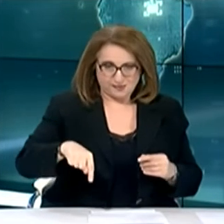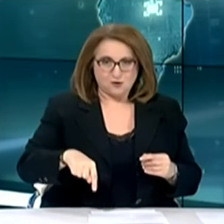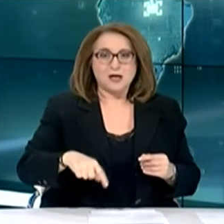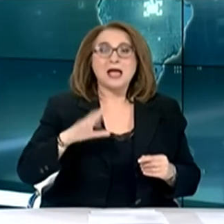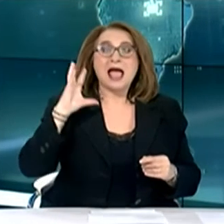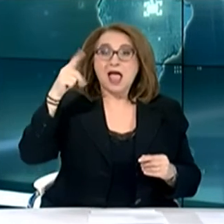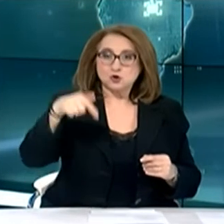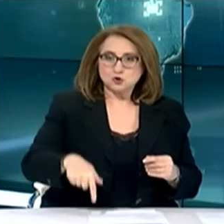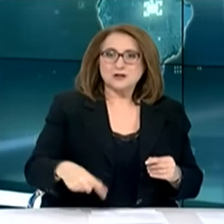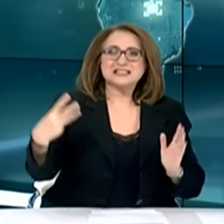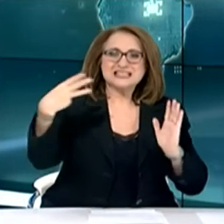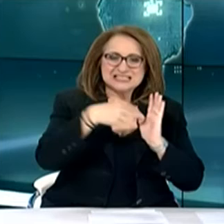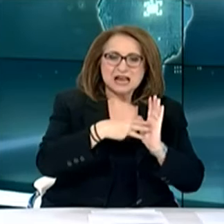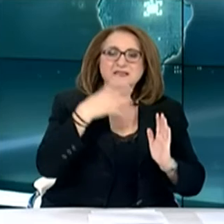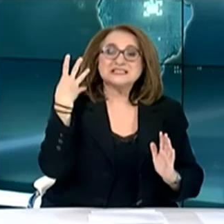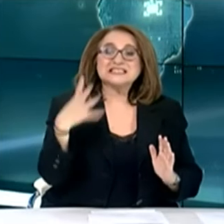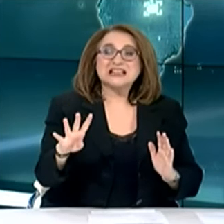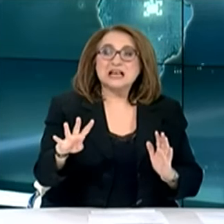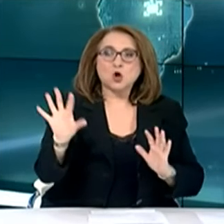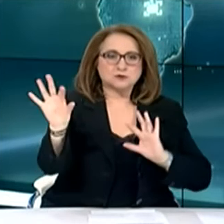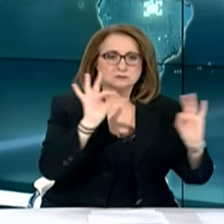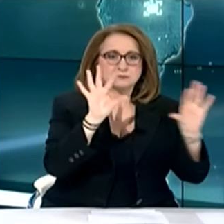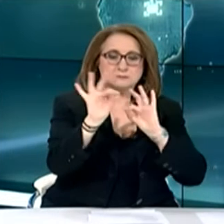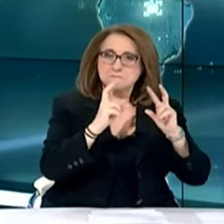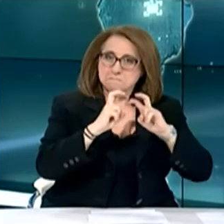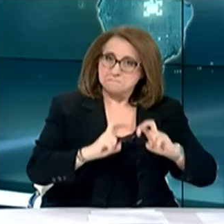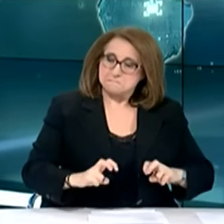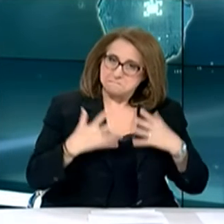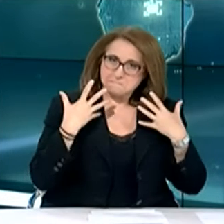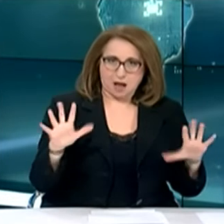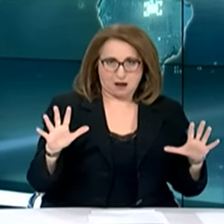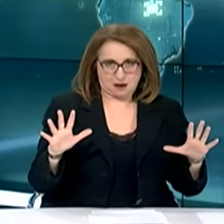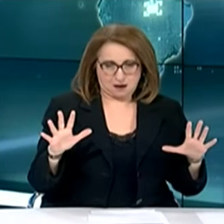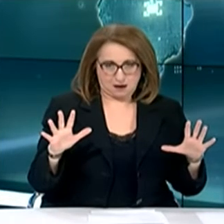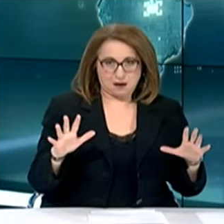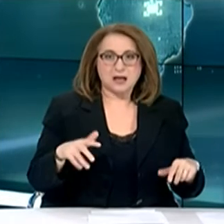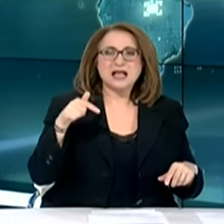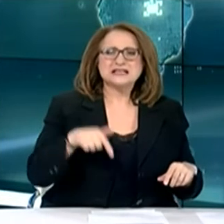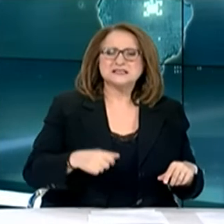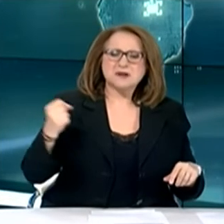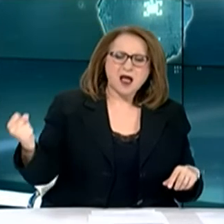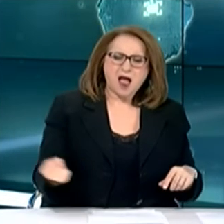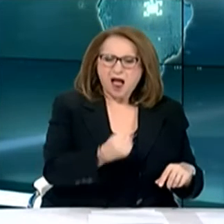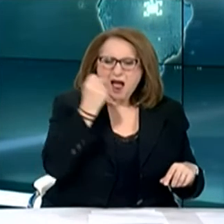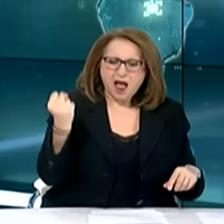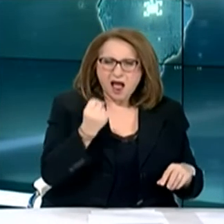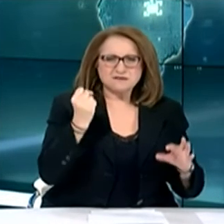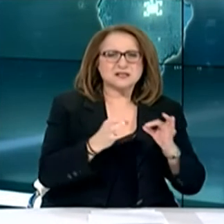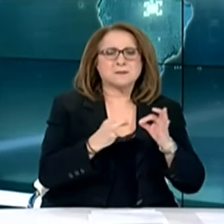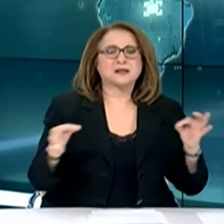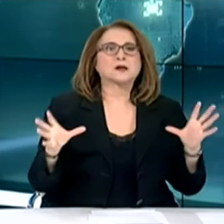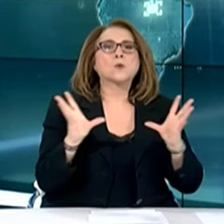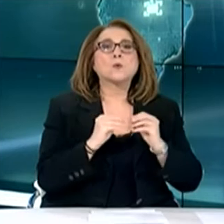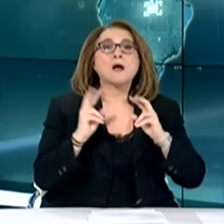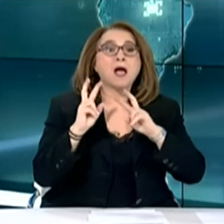τώρα 3.400 δείγματα. Σήμερα θεσπίστηκαν αυστηρά εργαστηριακά κριτήρια για τον